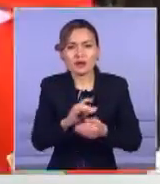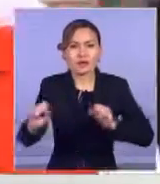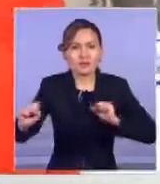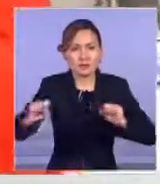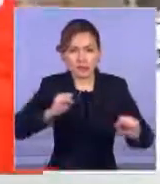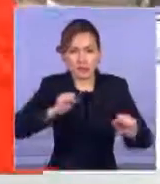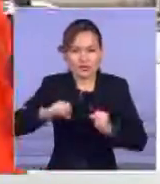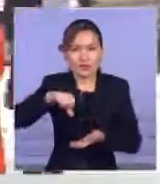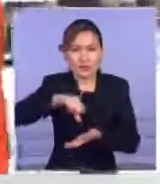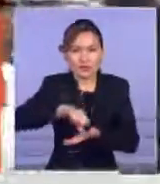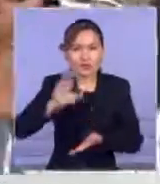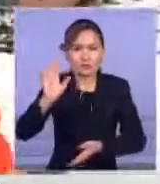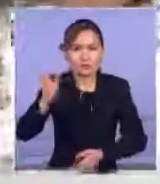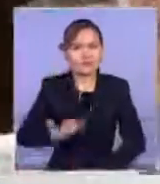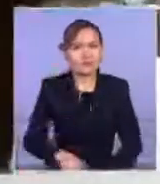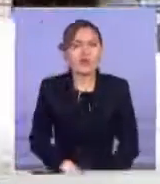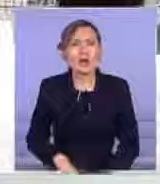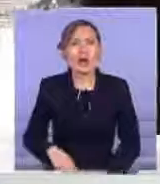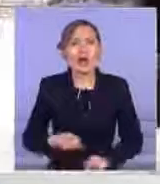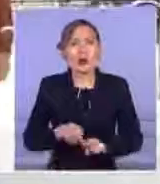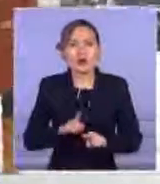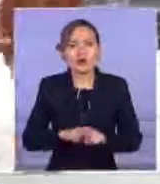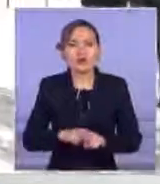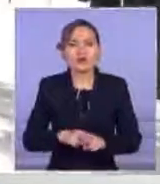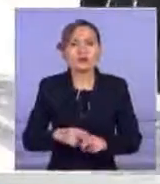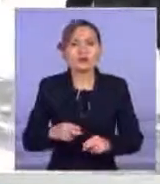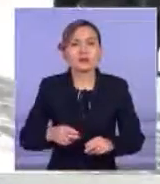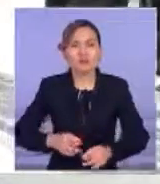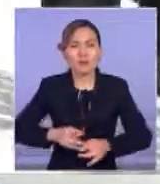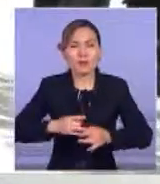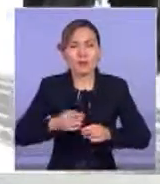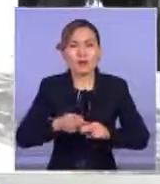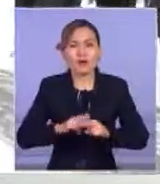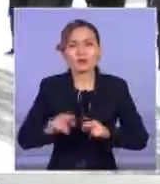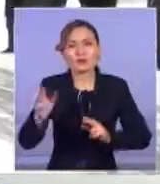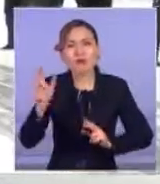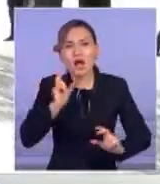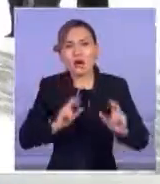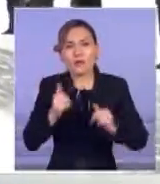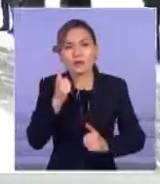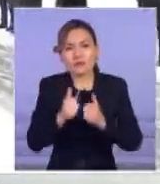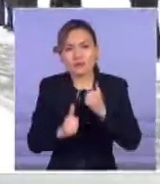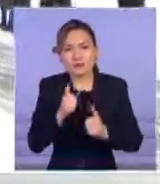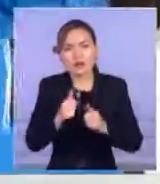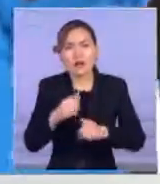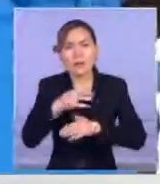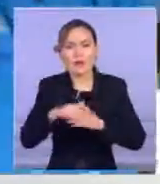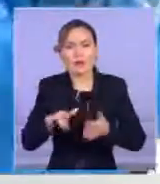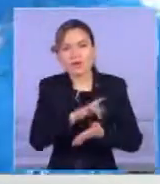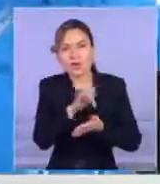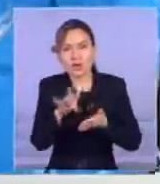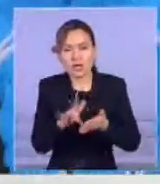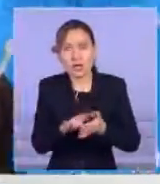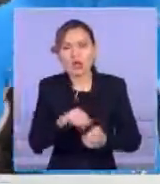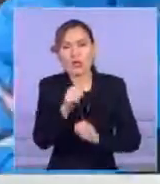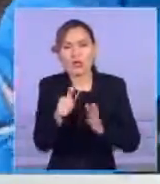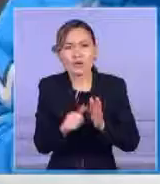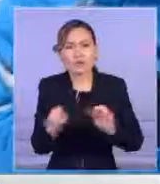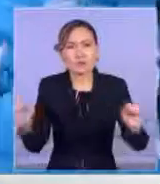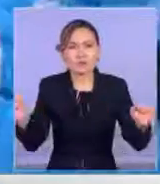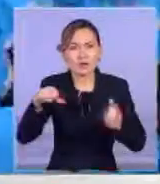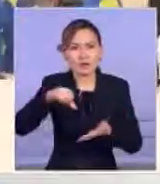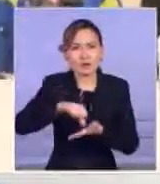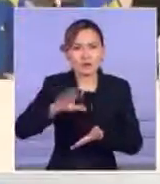көрсетем. Айта кету керек, жалпы универсиадаға Ақмола облысынан 19 спортшы қатысады. Олар спорттың төрт түрінен еліміздің намысын